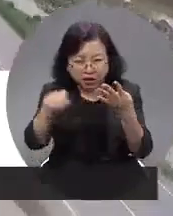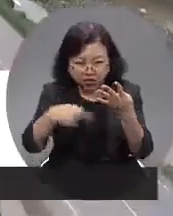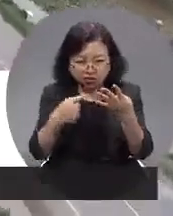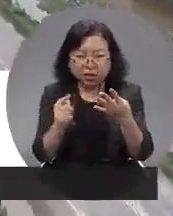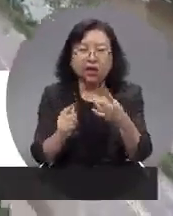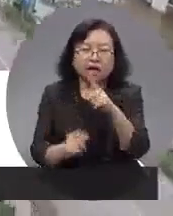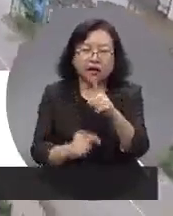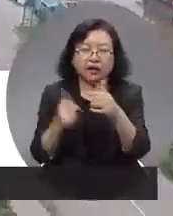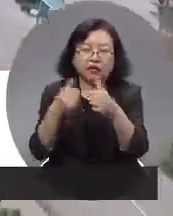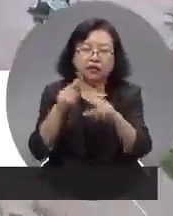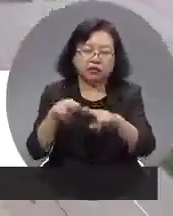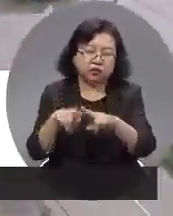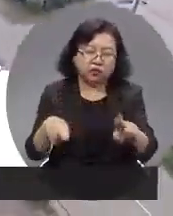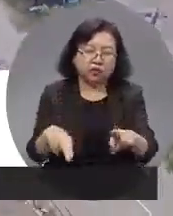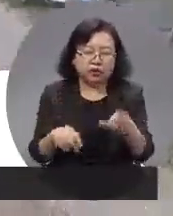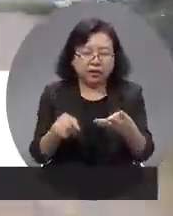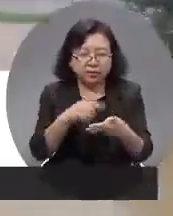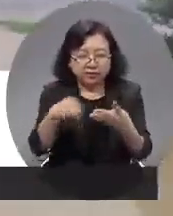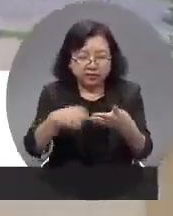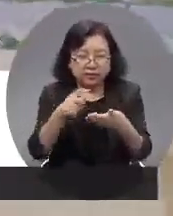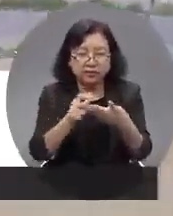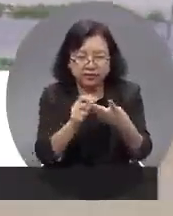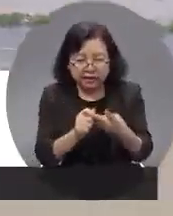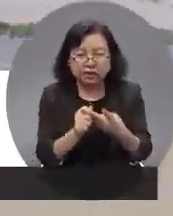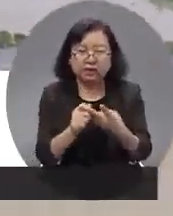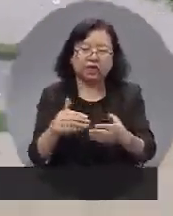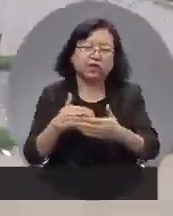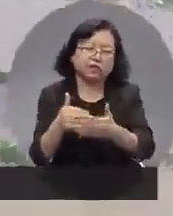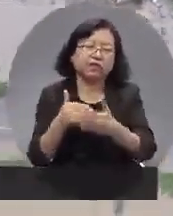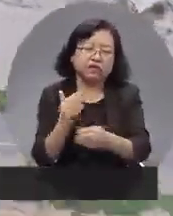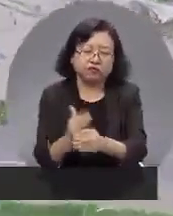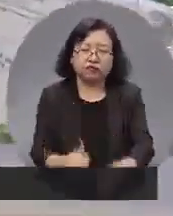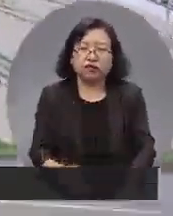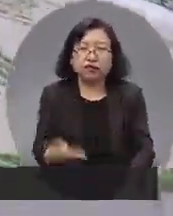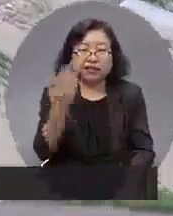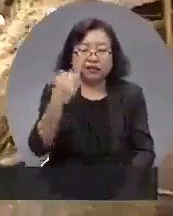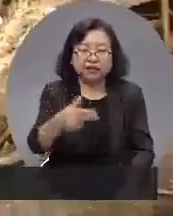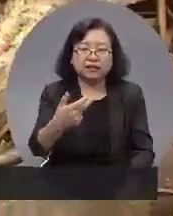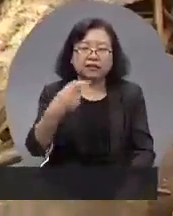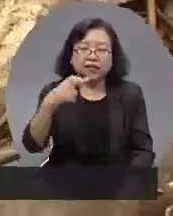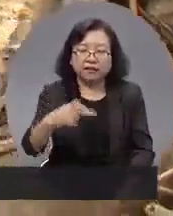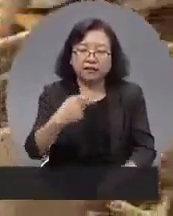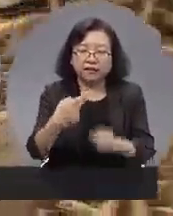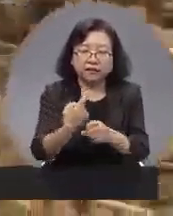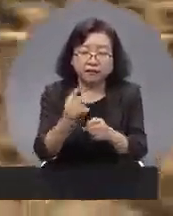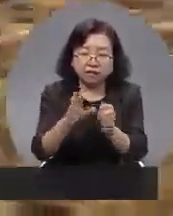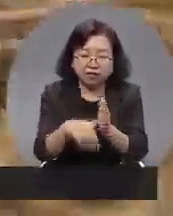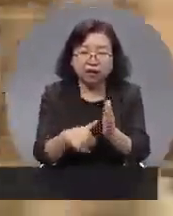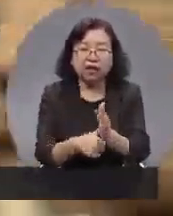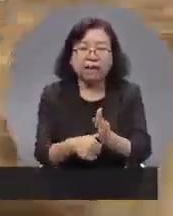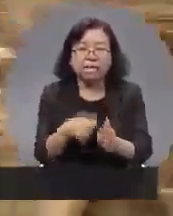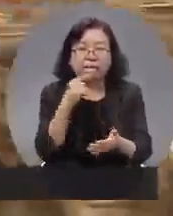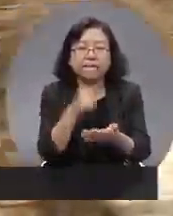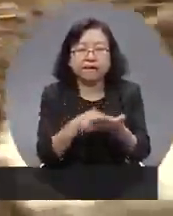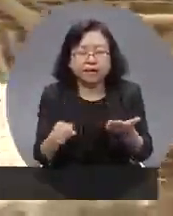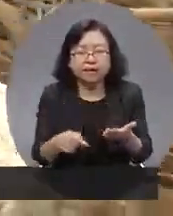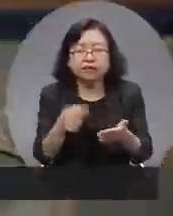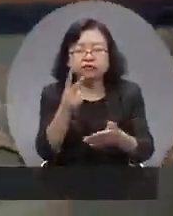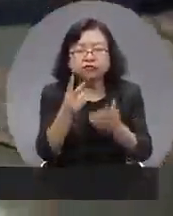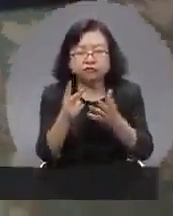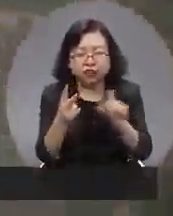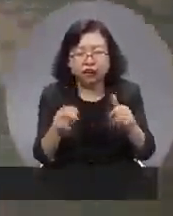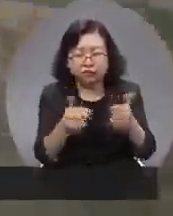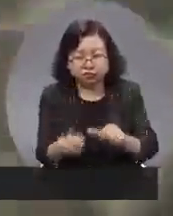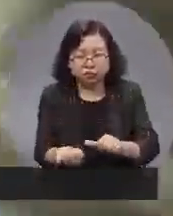3건이 3년째 계류 중입니다. 2017년 당시 달천 범람으로 2명이 사망하고 발생한 재산